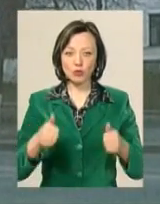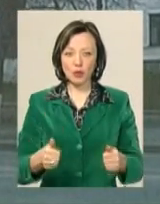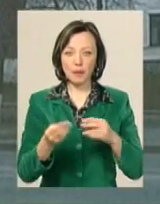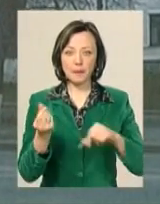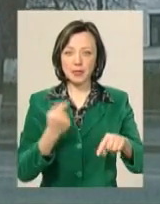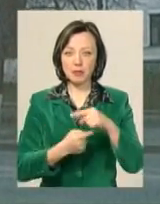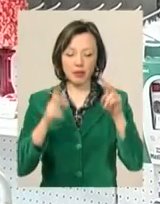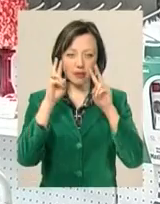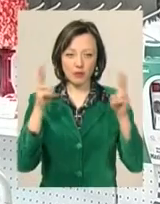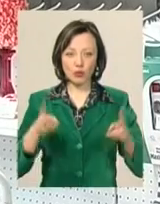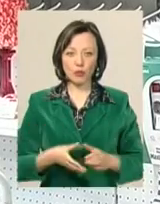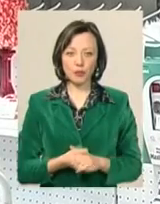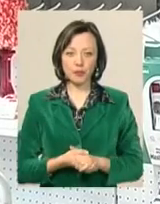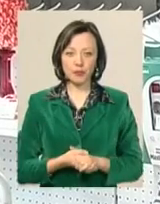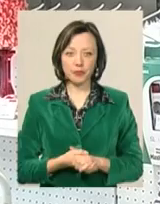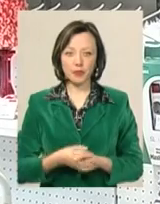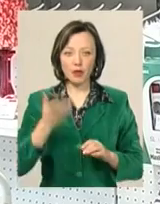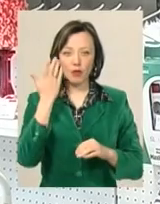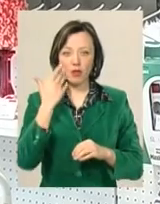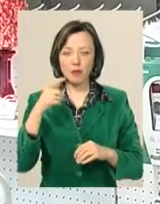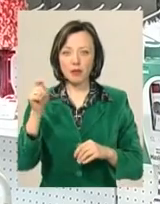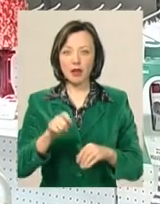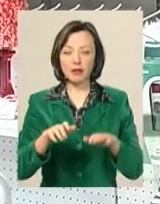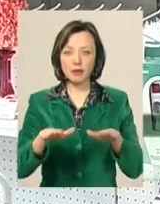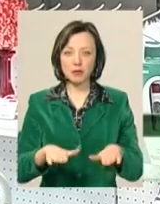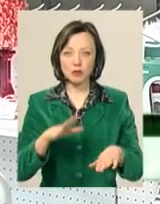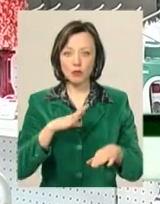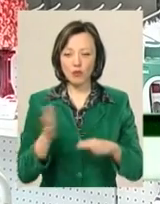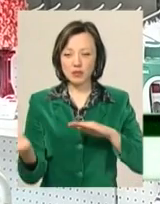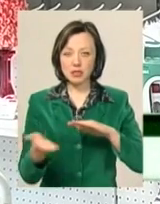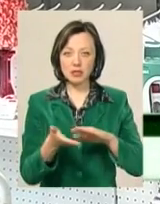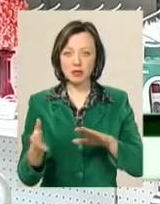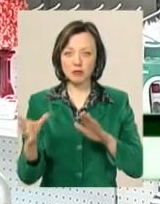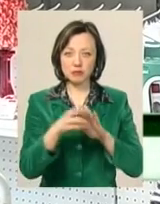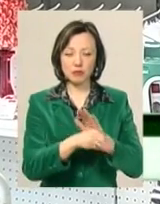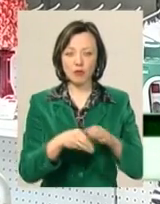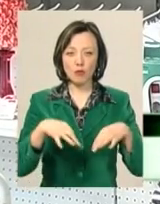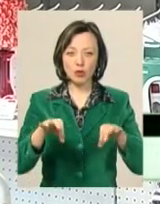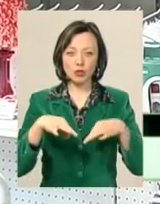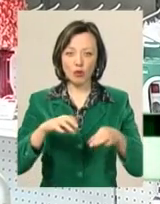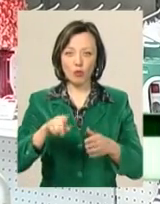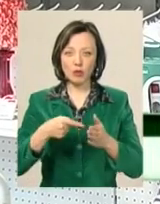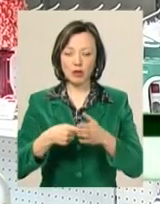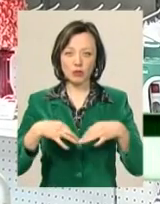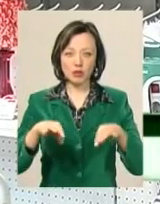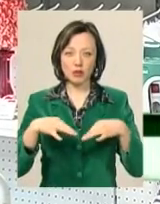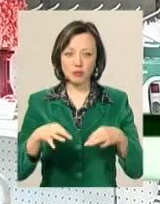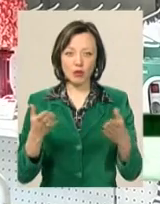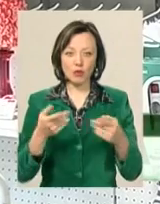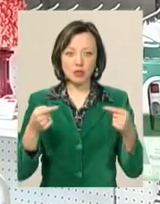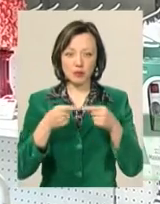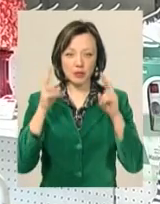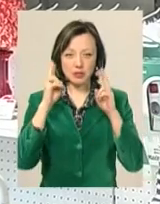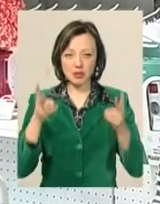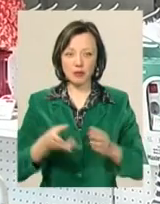підприємцям невідома. Коли ми під'їхали на місце, він вже був зрізаний, лежав в машині якого міського комунального транспорту, якого саме ми не